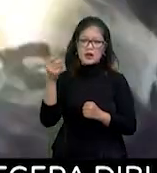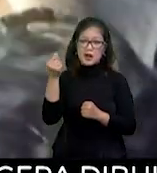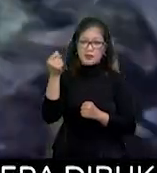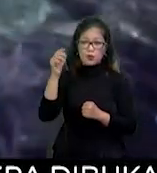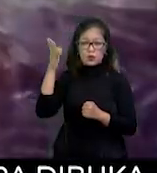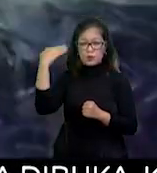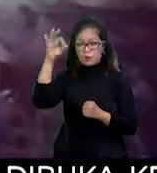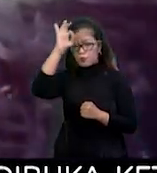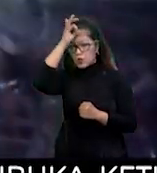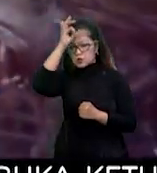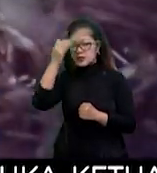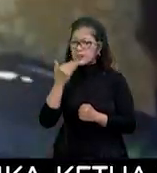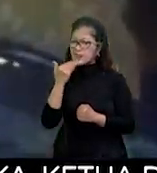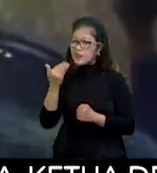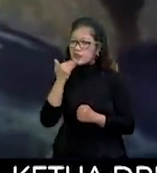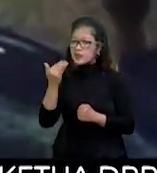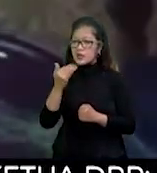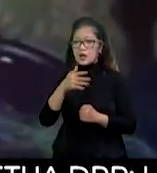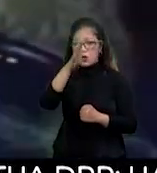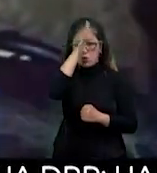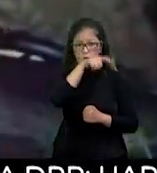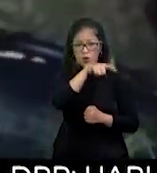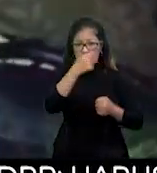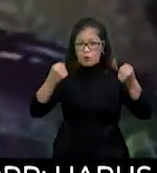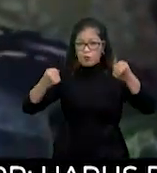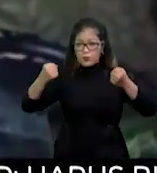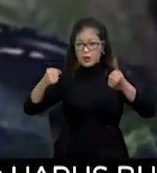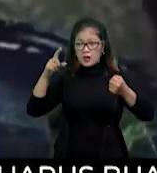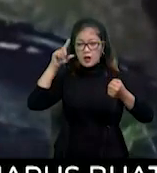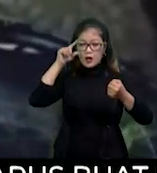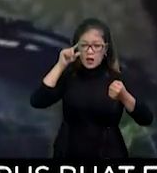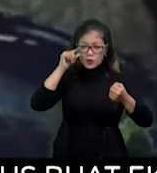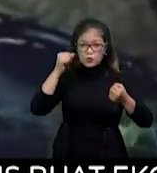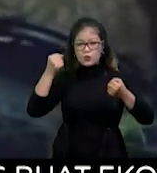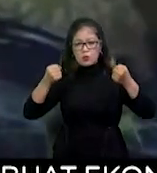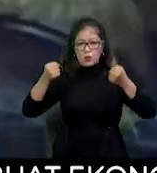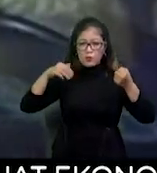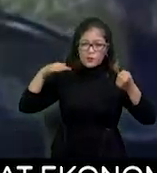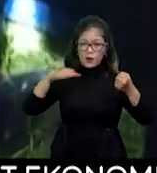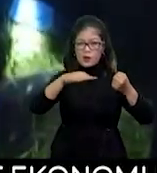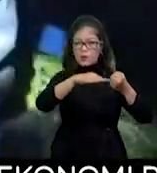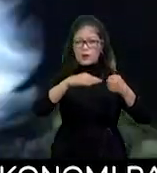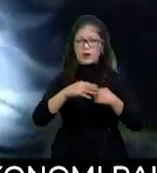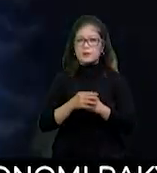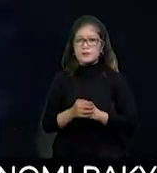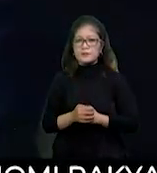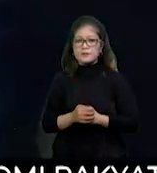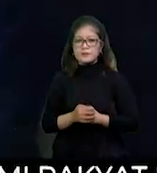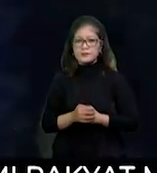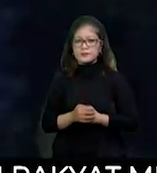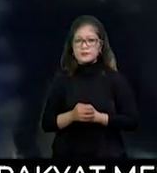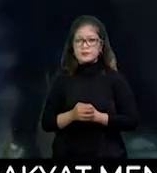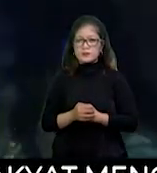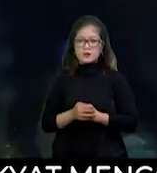pengemudi minibus kurang konsentrasi. Saat minibus melintas di perlintasan kereta api telah diberikan peringatan. Namun pengemudi diduga tidak